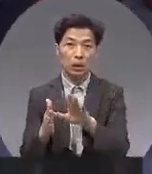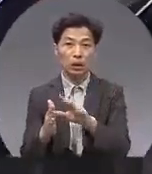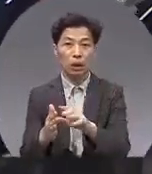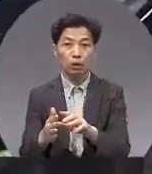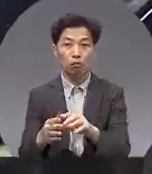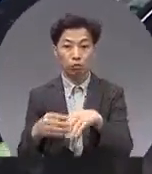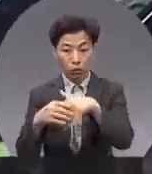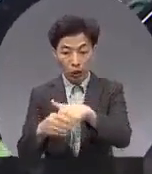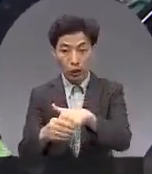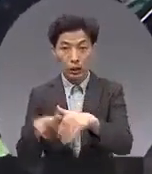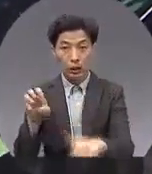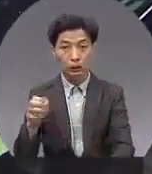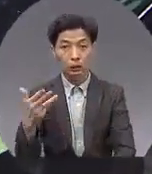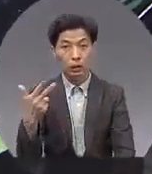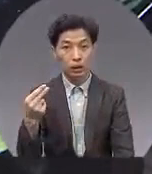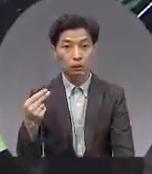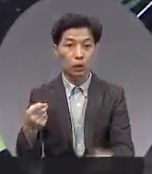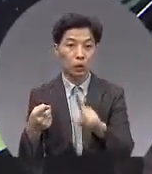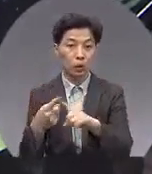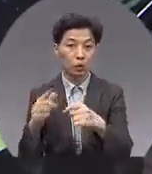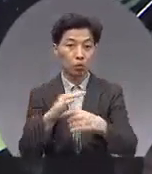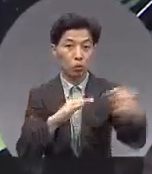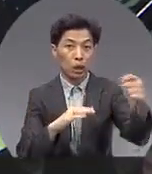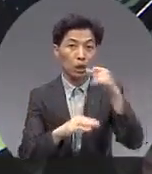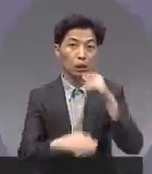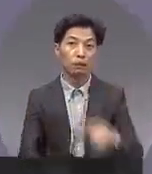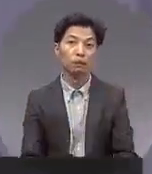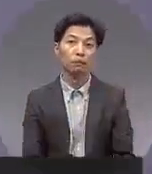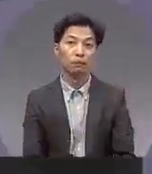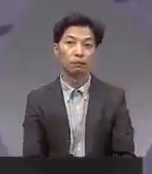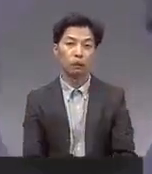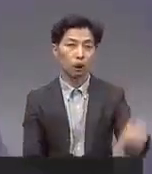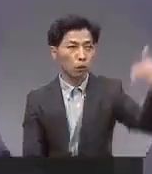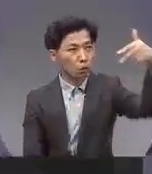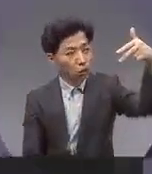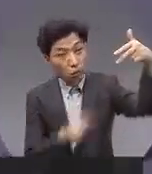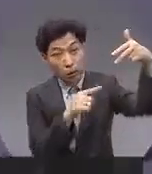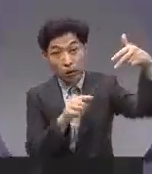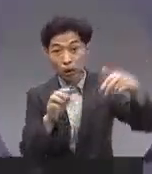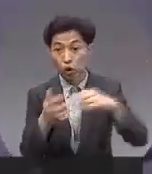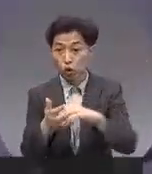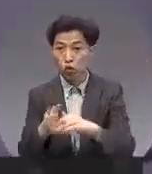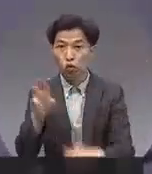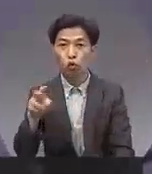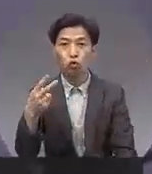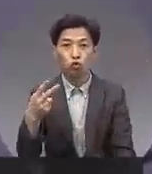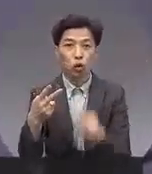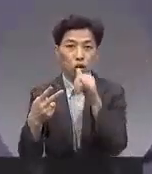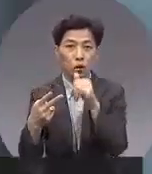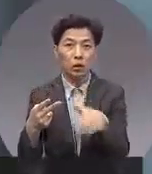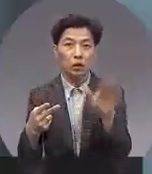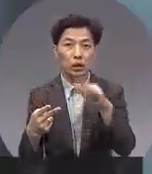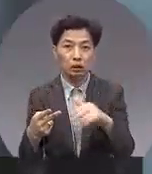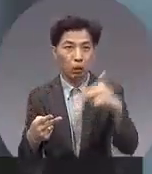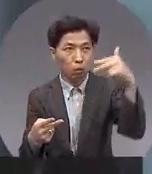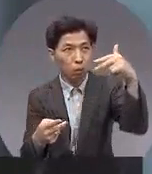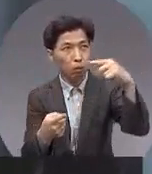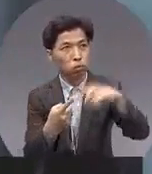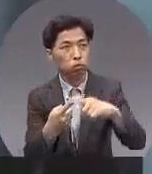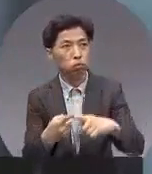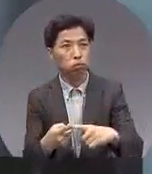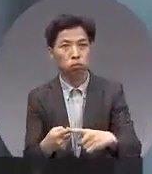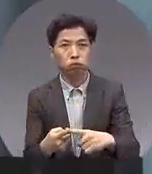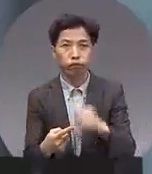있던 현금 37만 원을 훔쳐갔습니다. 내부엔 CCTV가 32대가 있었지만 카메라를 응시하며 보란